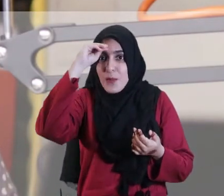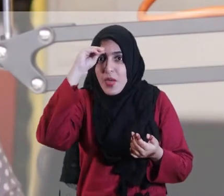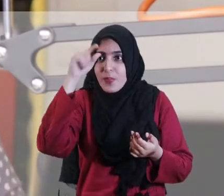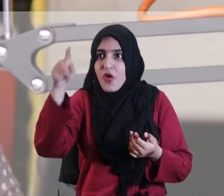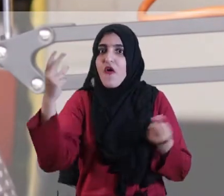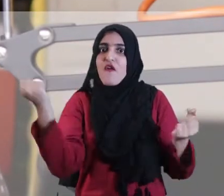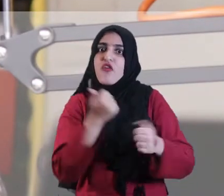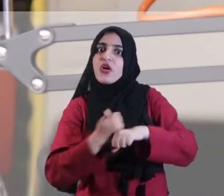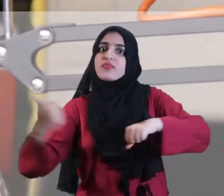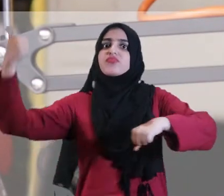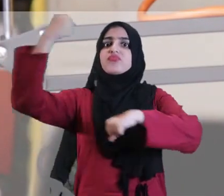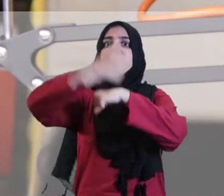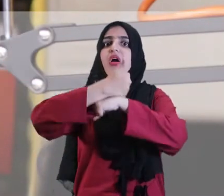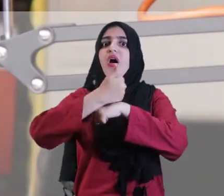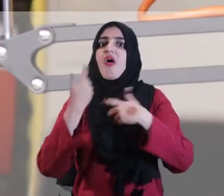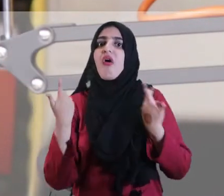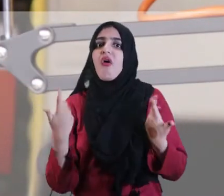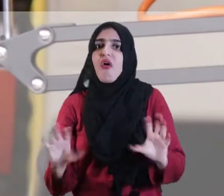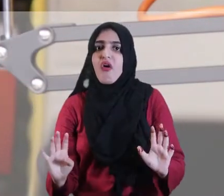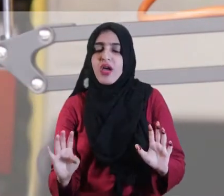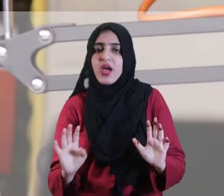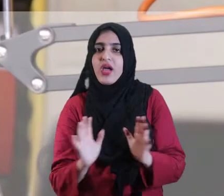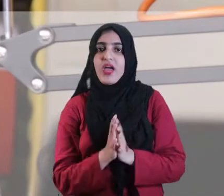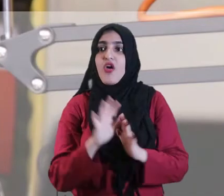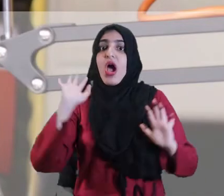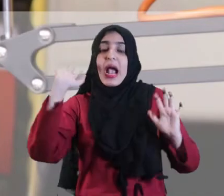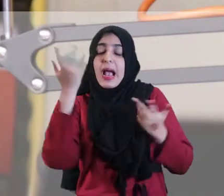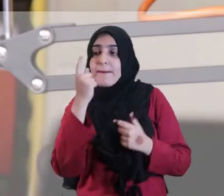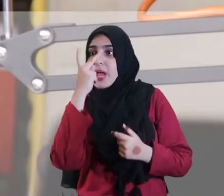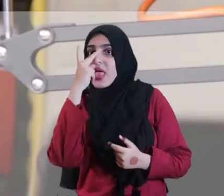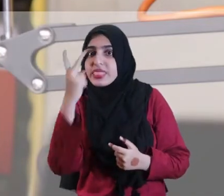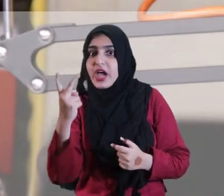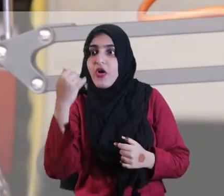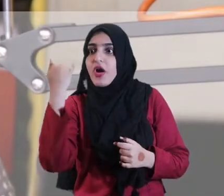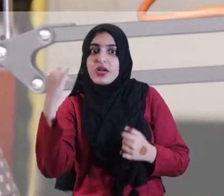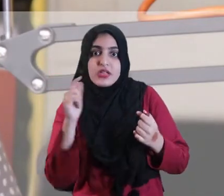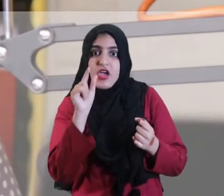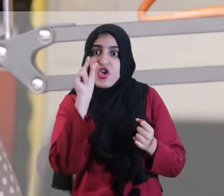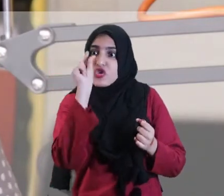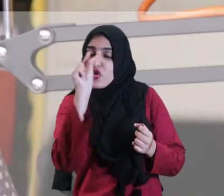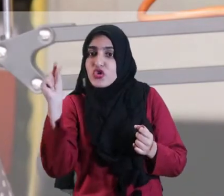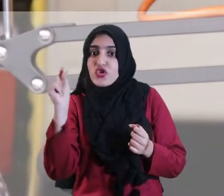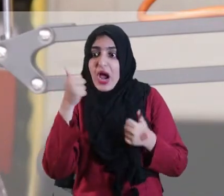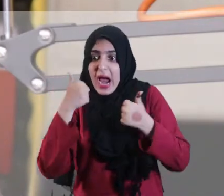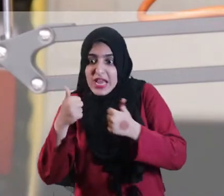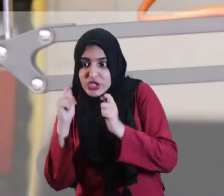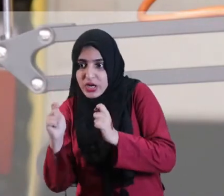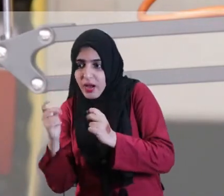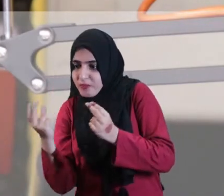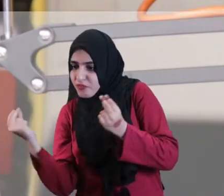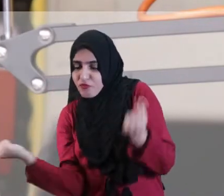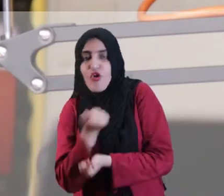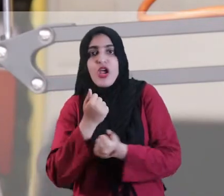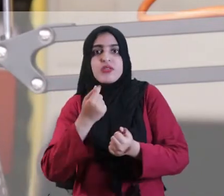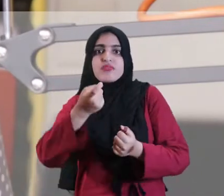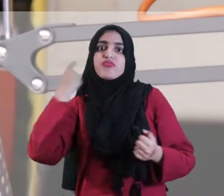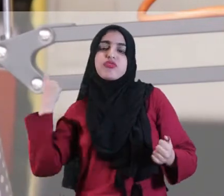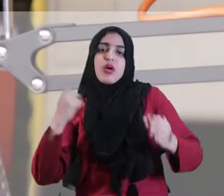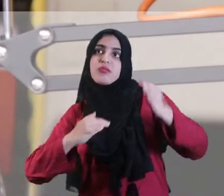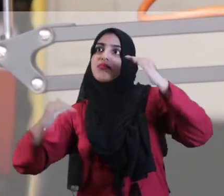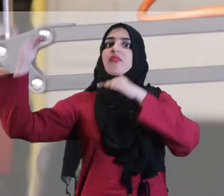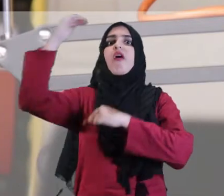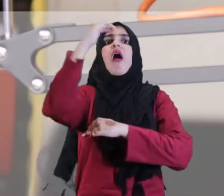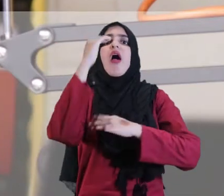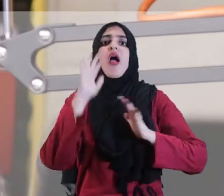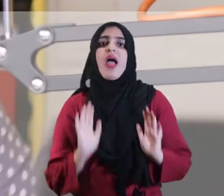तो कभी नहीं करना चाहिए कहां से कहां पहुंचा सकती है ना Video then